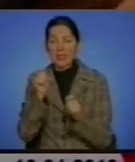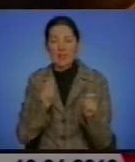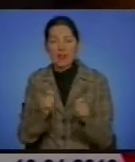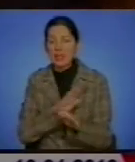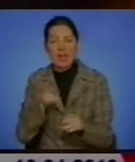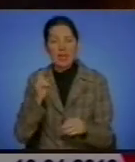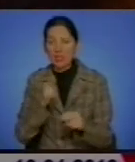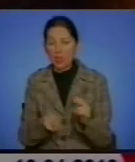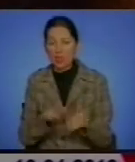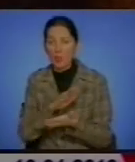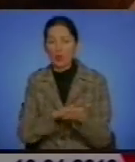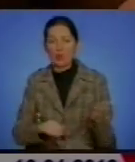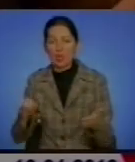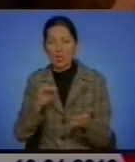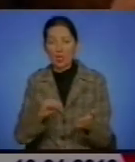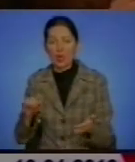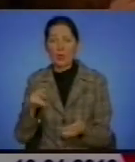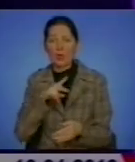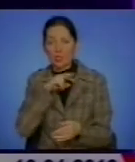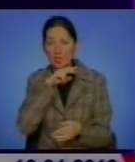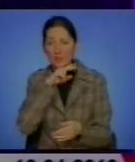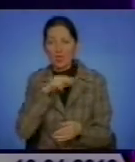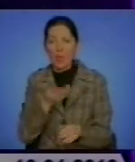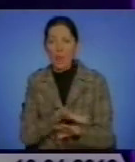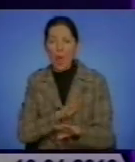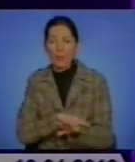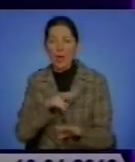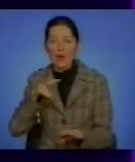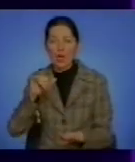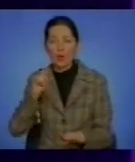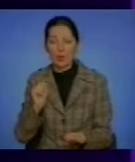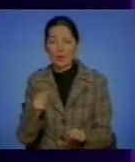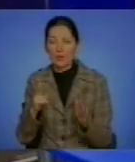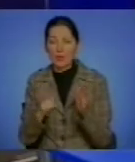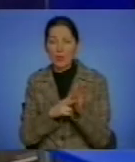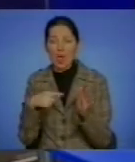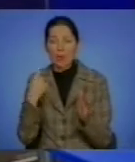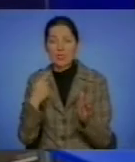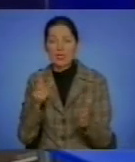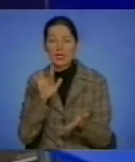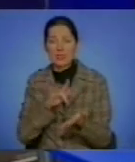у Житомирі, Чернівцях, Полтаві, Луцьку, загалом у 7 обласних центрах.